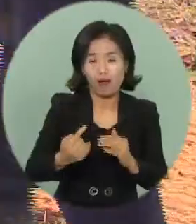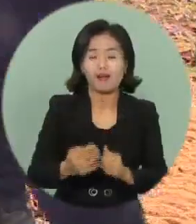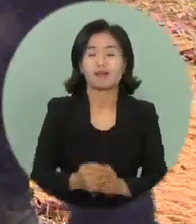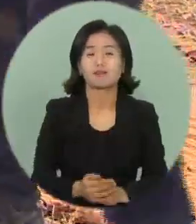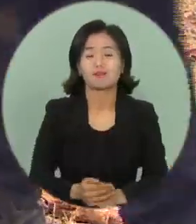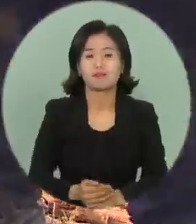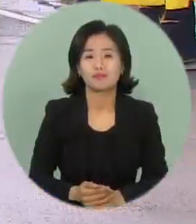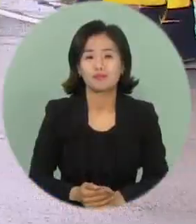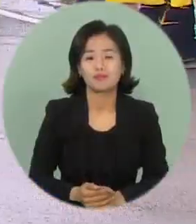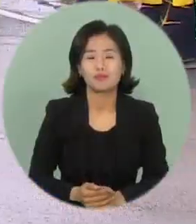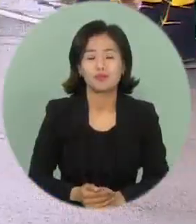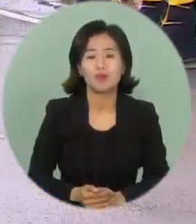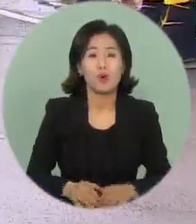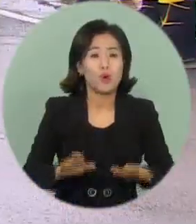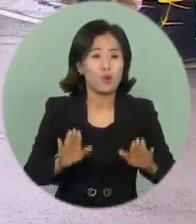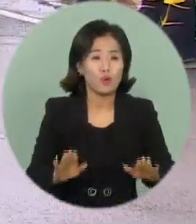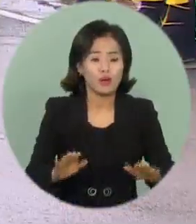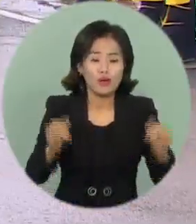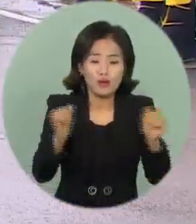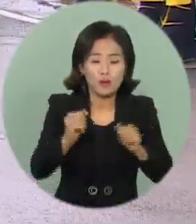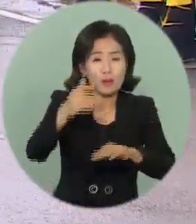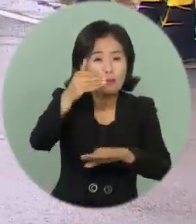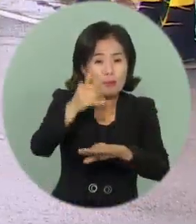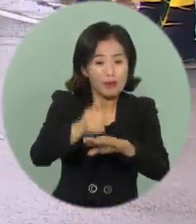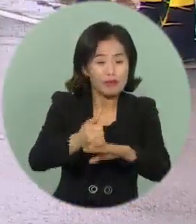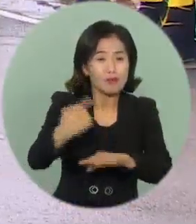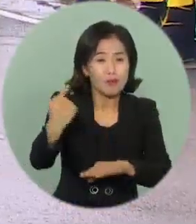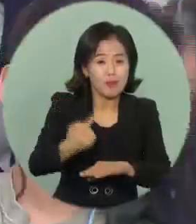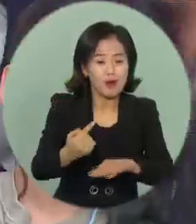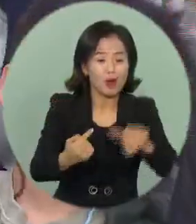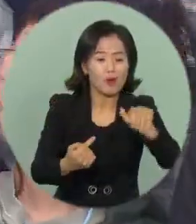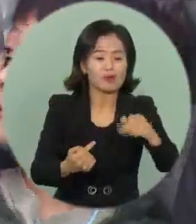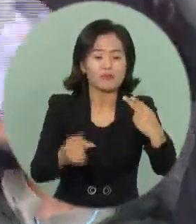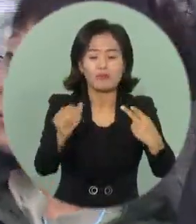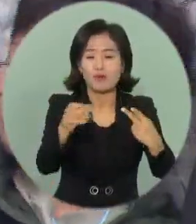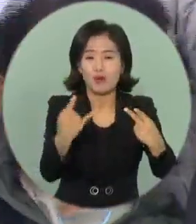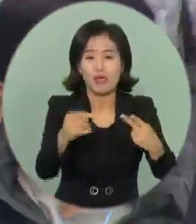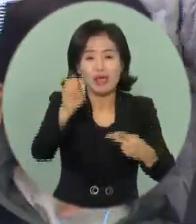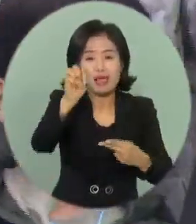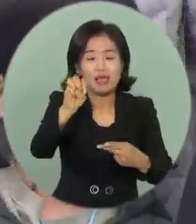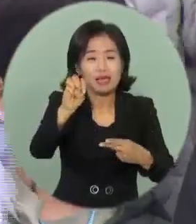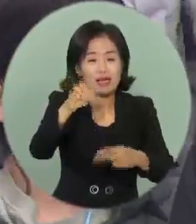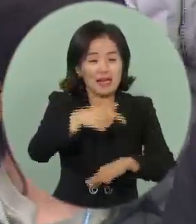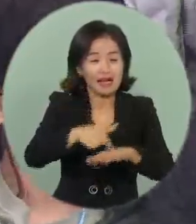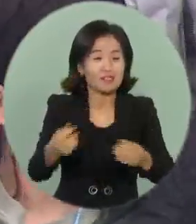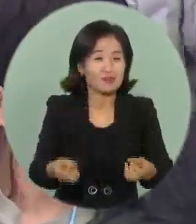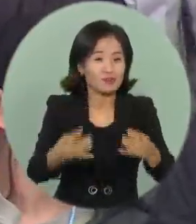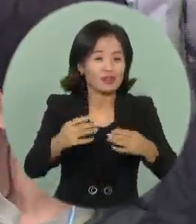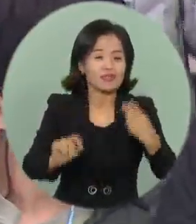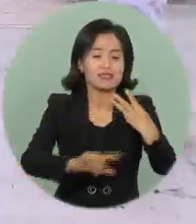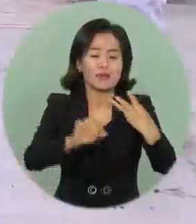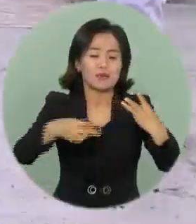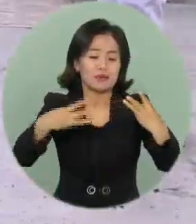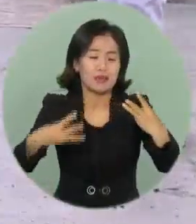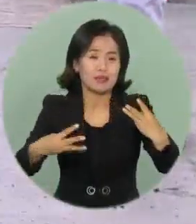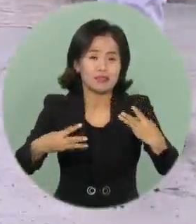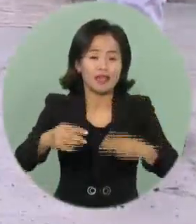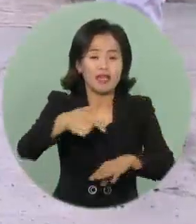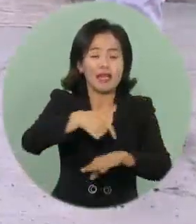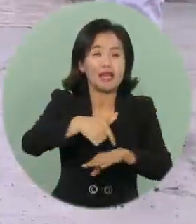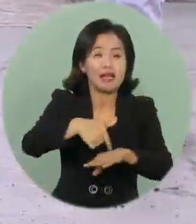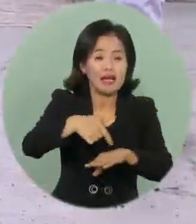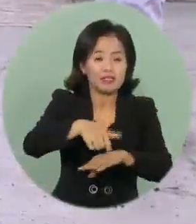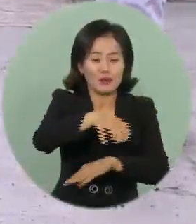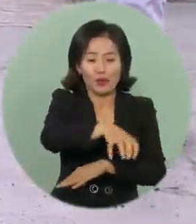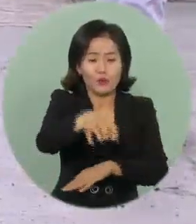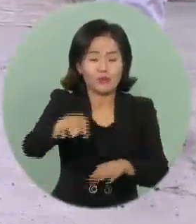강진청자축제. 올해도 겨울 끝자락에 찾아온 제52회 강진청자축제는 다음 달 3일까지 강진 고려청자